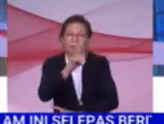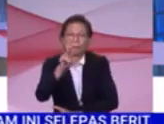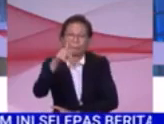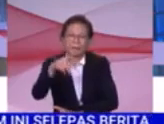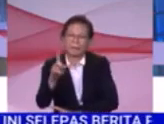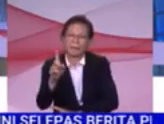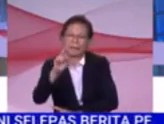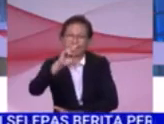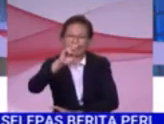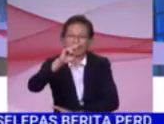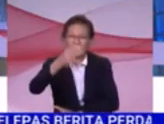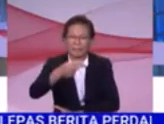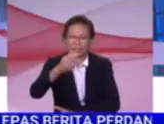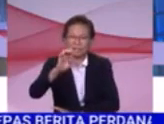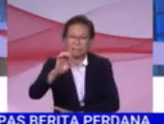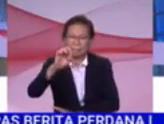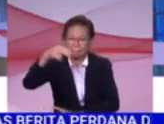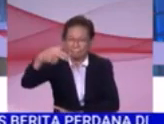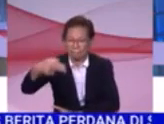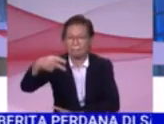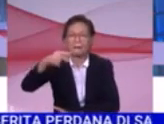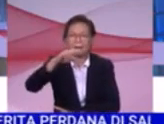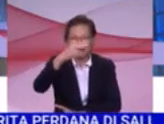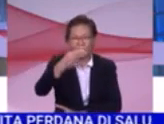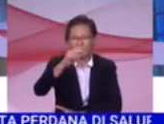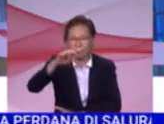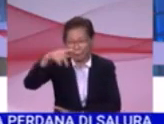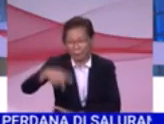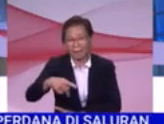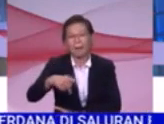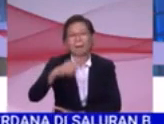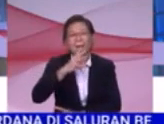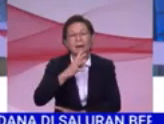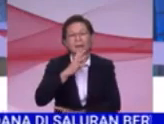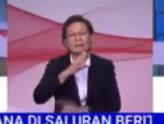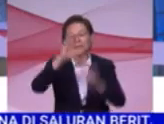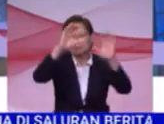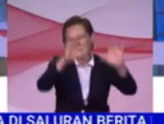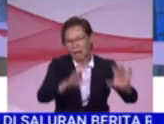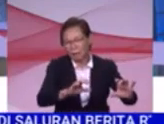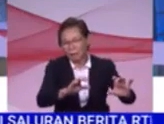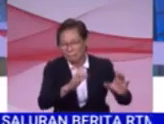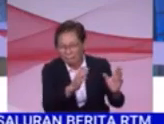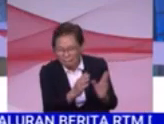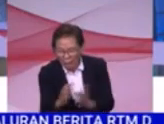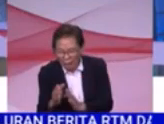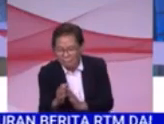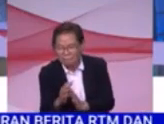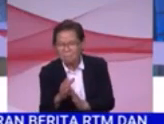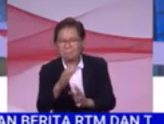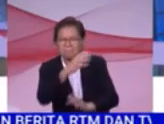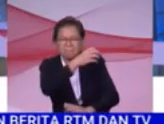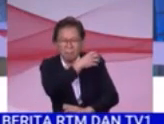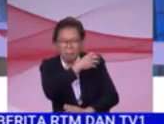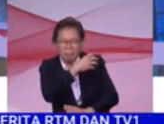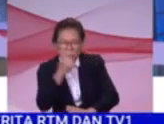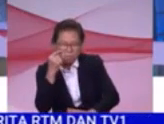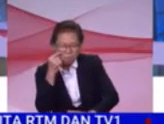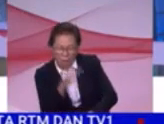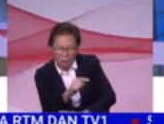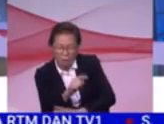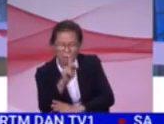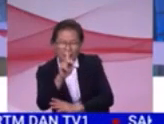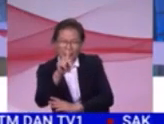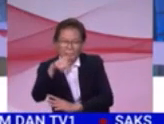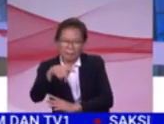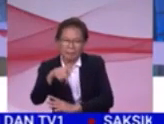Ehwal Pengguna KPDN HCP Kelantan Azan Nizam Effendi Juri berkata taktik itu dikesan sepasukan Pegawai Pengerkuasa KPDN HCP